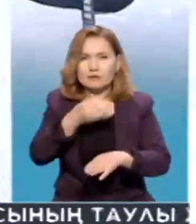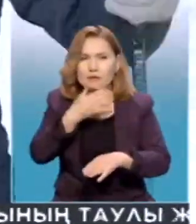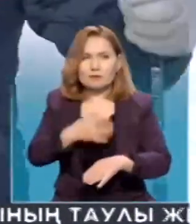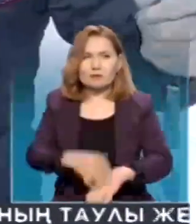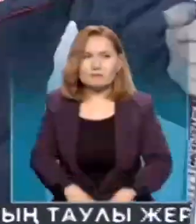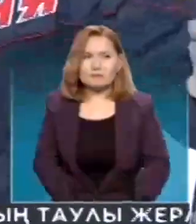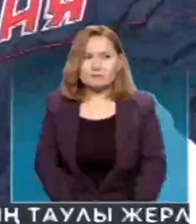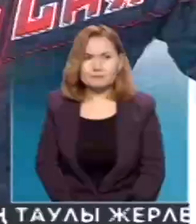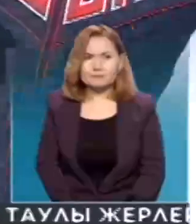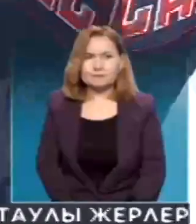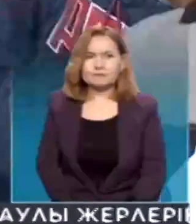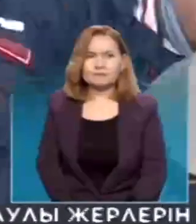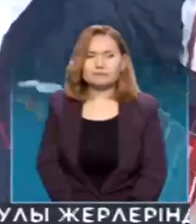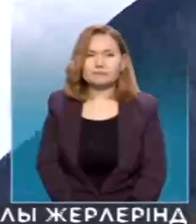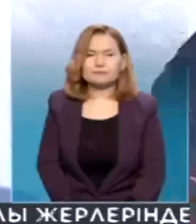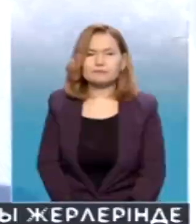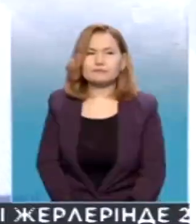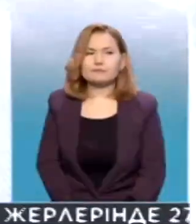Ендеше сәттілік сізге.